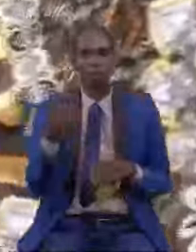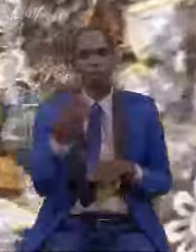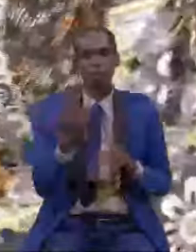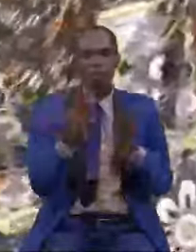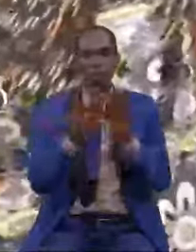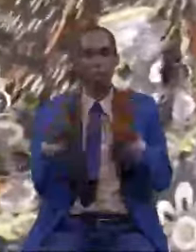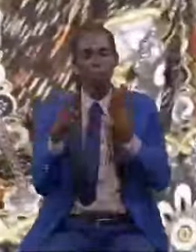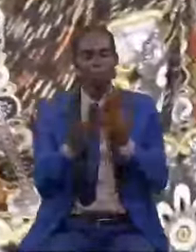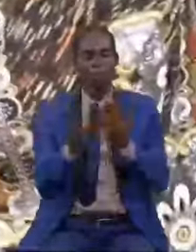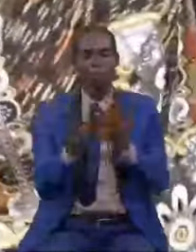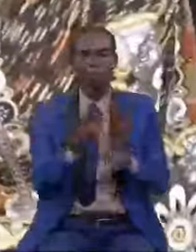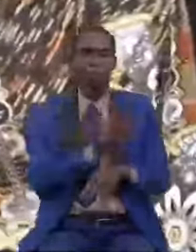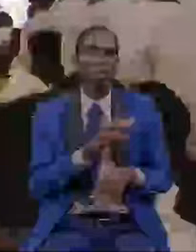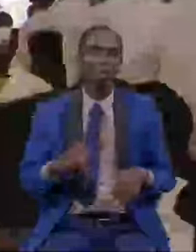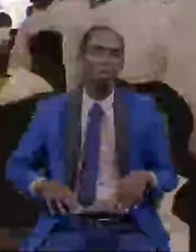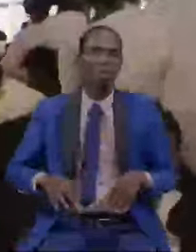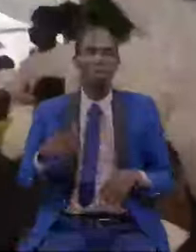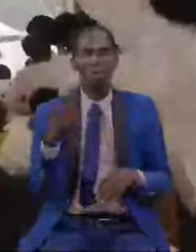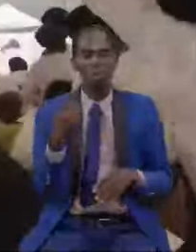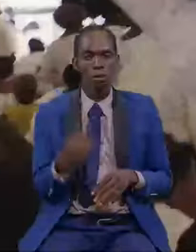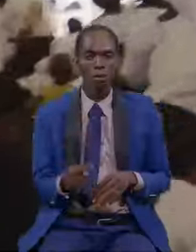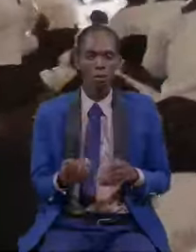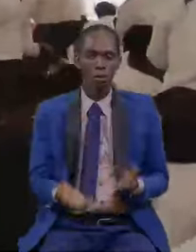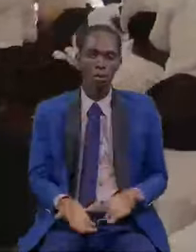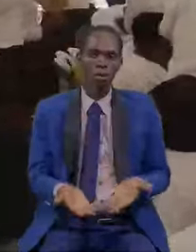Christ, le serviteur exalté, Christ,